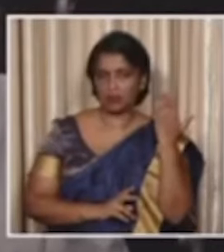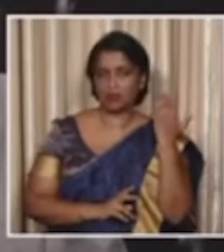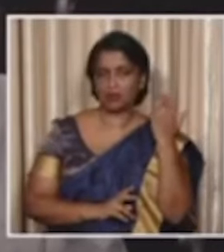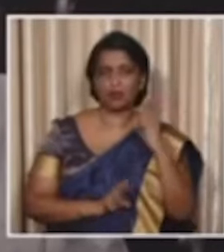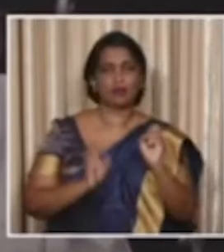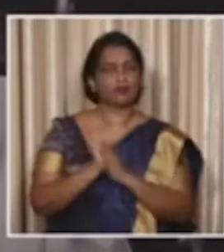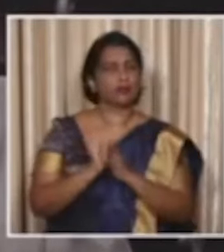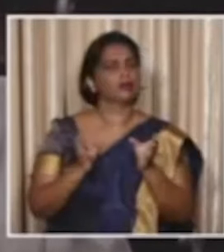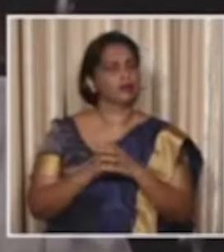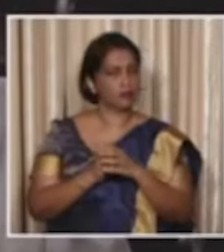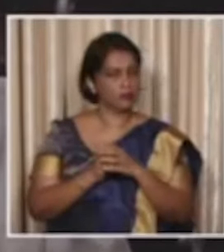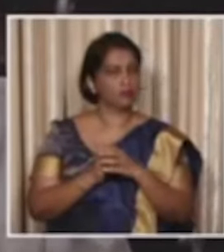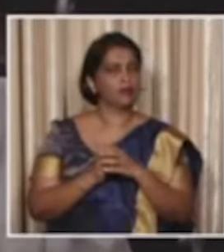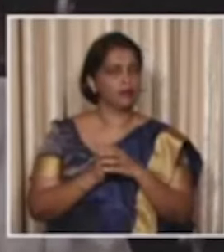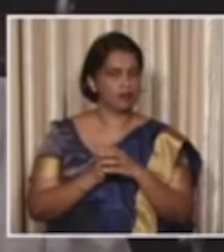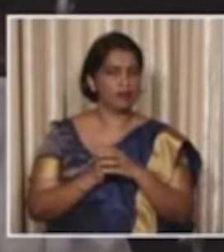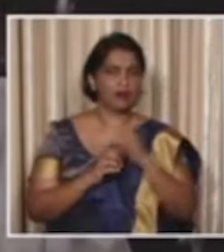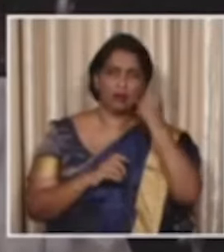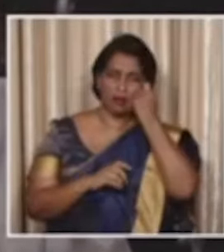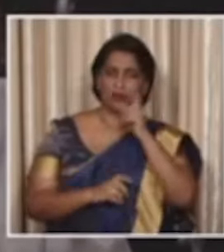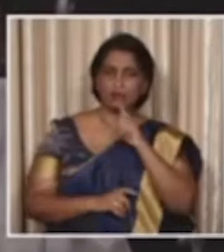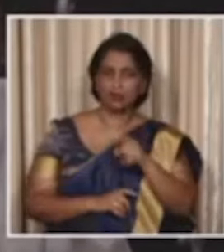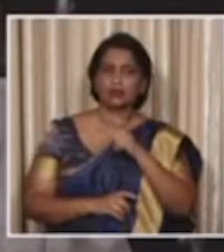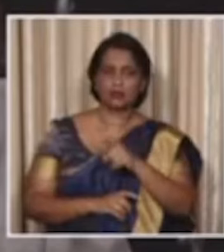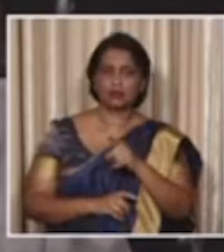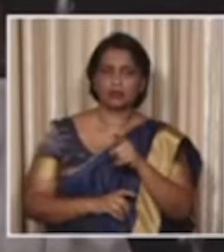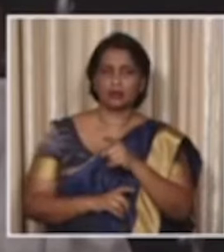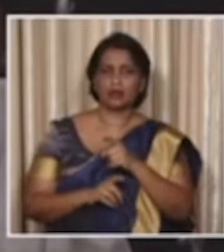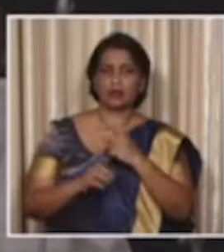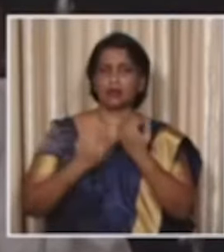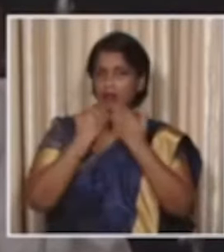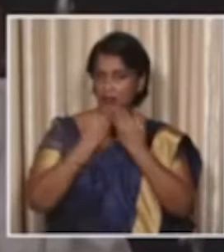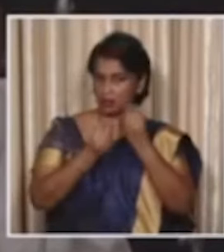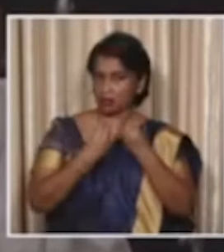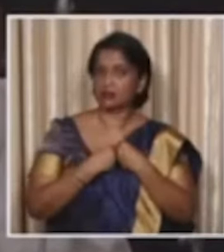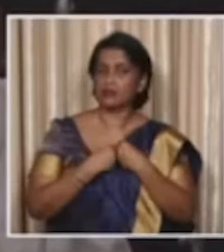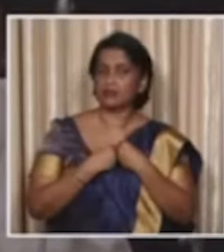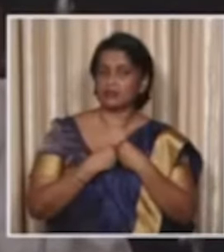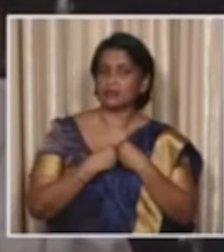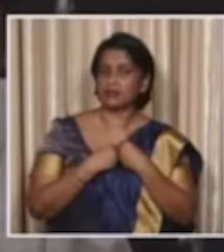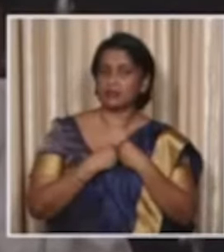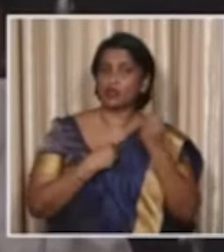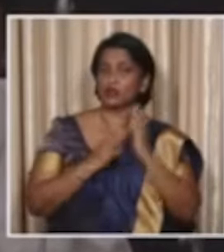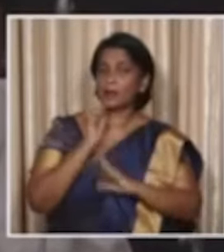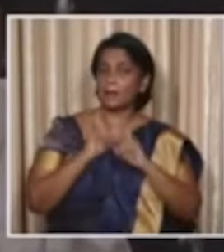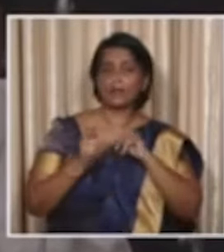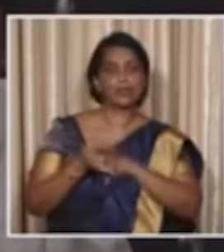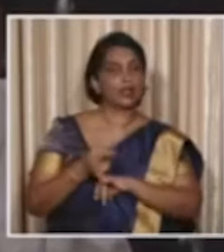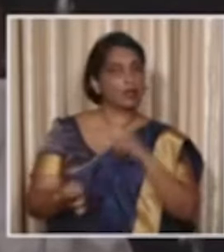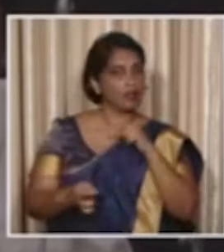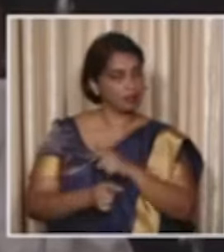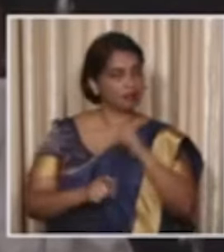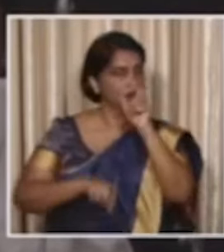ඒ කමිටුවෙත් යෝජනාවක් තිබ්බා ඔබතුමා පබ්ලික් කන්සල්ටේෂන් කරා. එතකොට අපි මුදල් අමාත්‍යාංශයේ ලේකම්තුමා